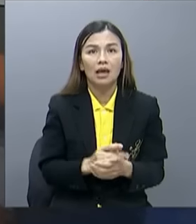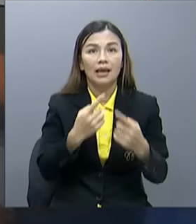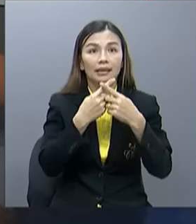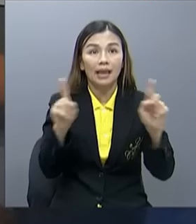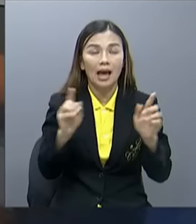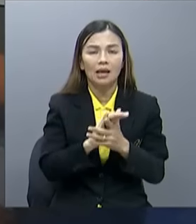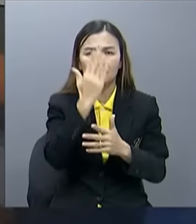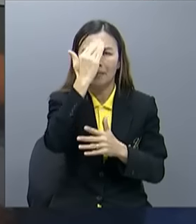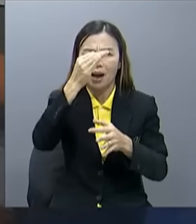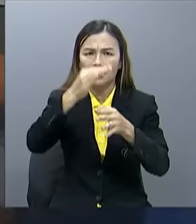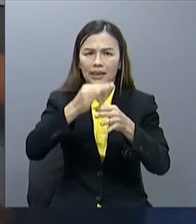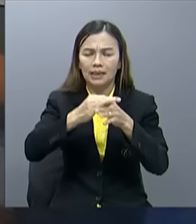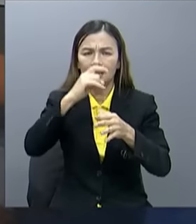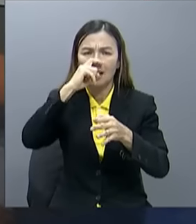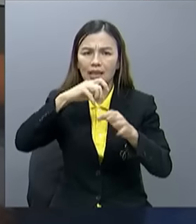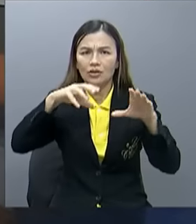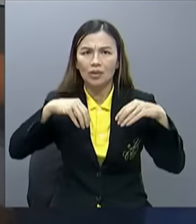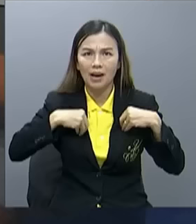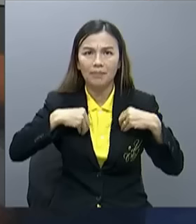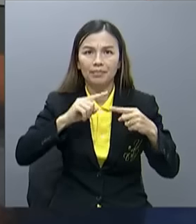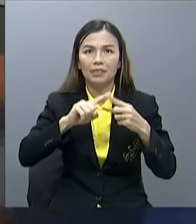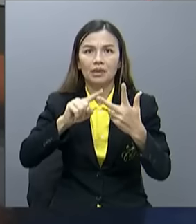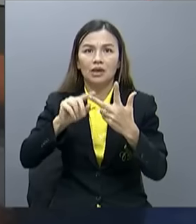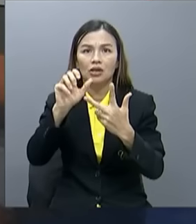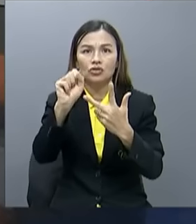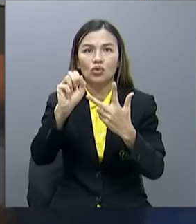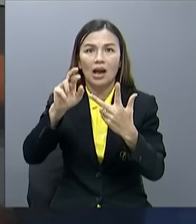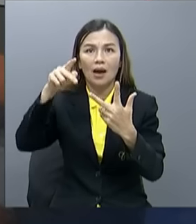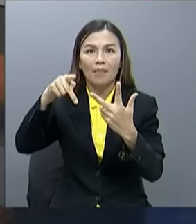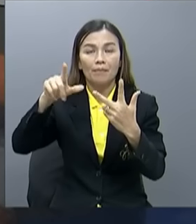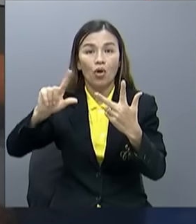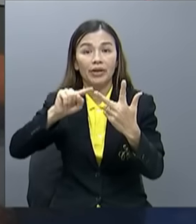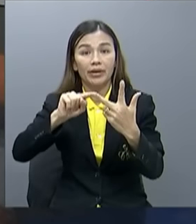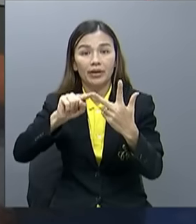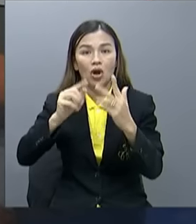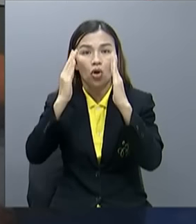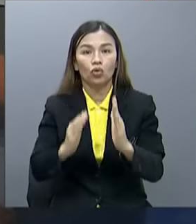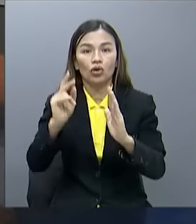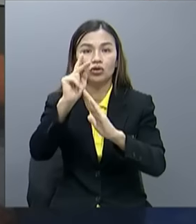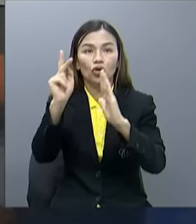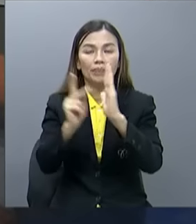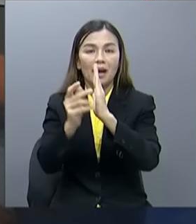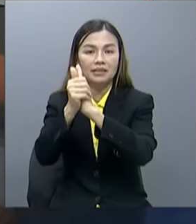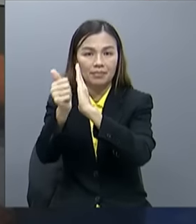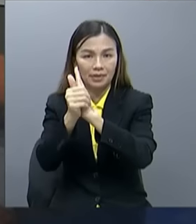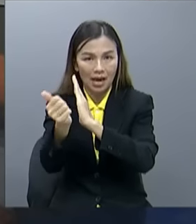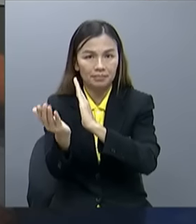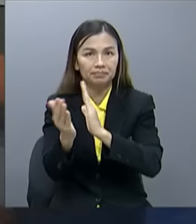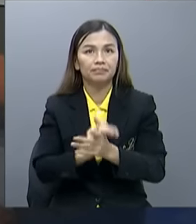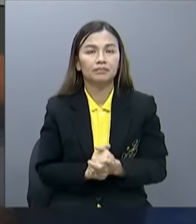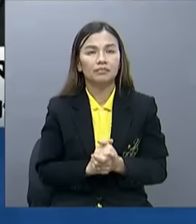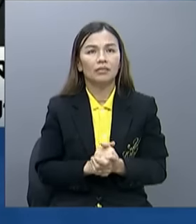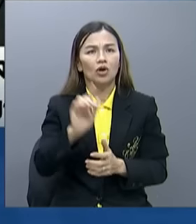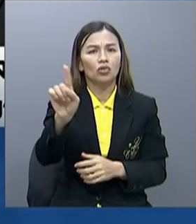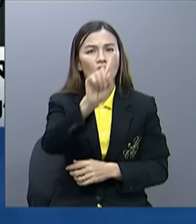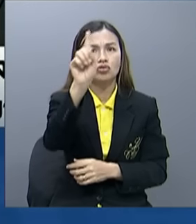ทยยอมรับได้มากกว่าอาจารย์สุรพลค่ะใครก็ทราบกันดีว่าท่านเป็นนักกฎหมายที่มีความเชี่ยวชาญก็เลยทำให้เกิดคำถาม